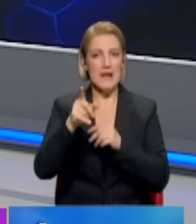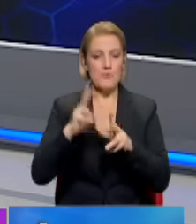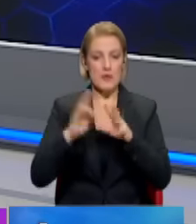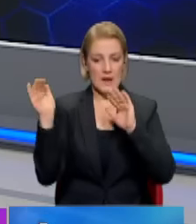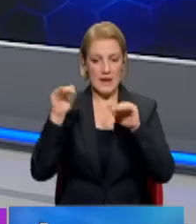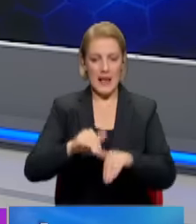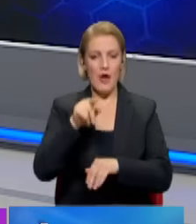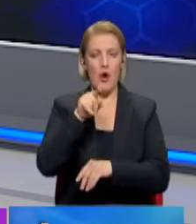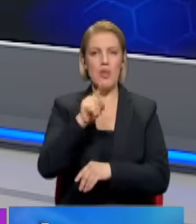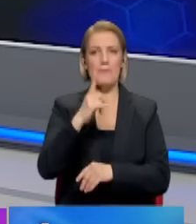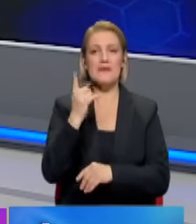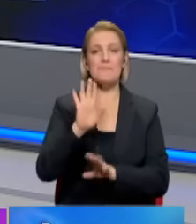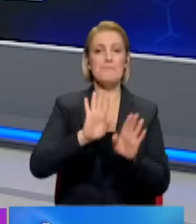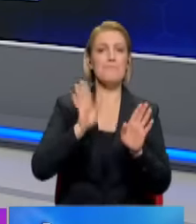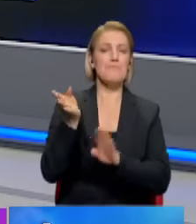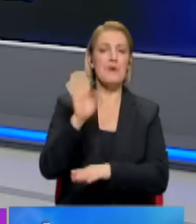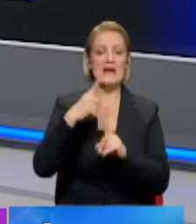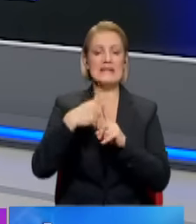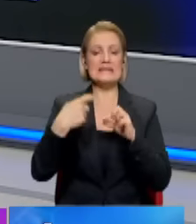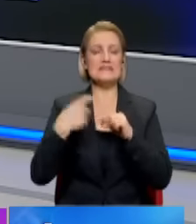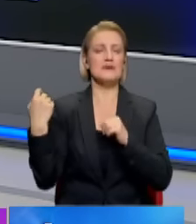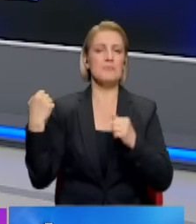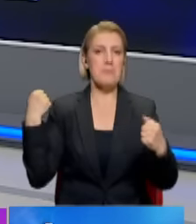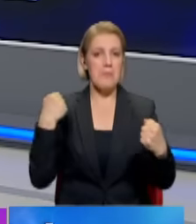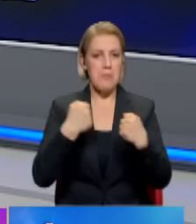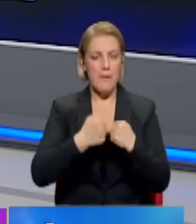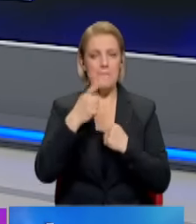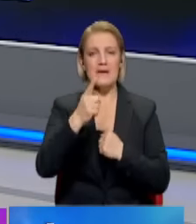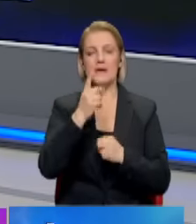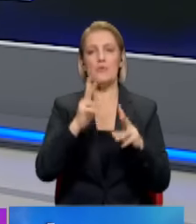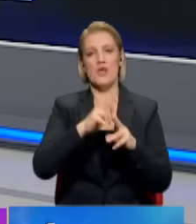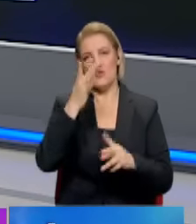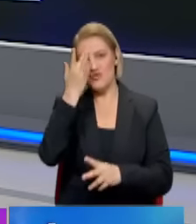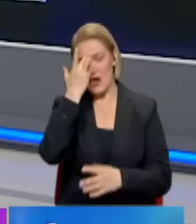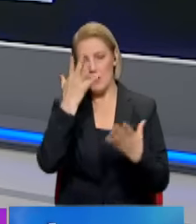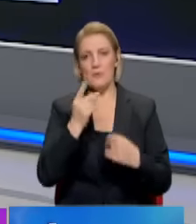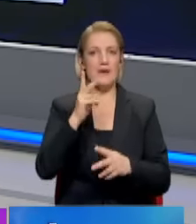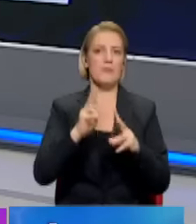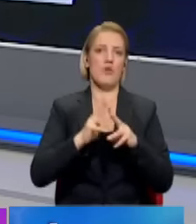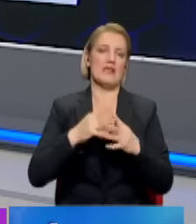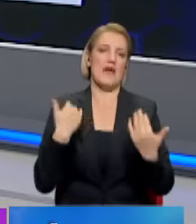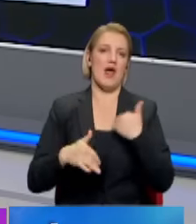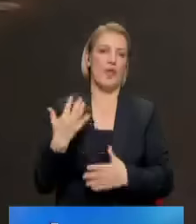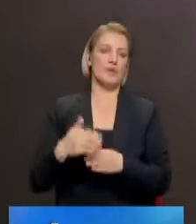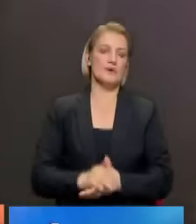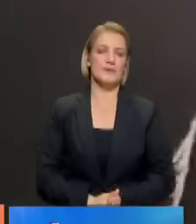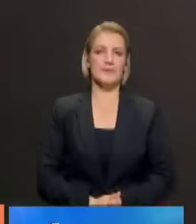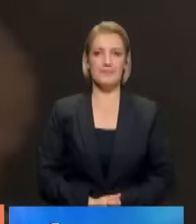yerindeyken onlara bir başka tır çarptı. Bir polisimiz şehit oldu, bir polisimiz yaralandı.